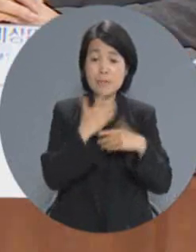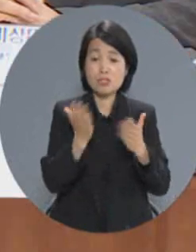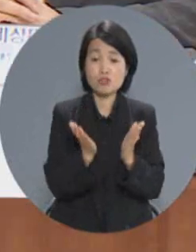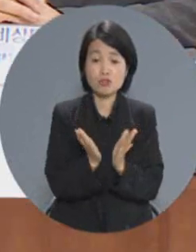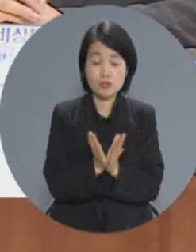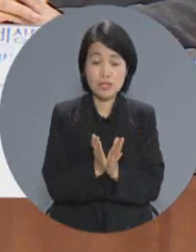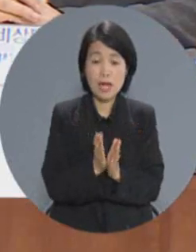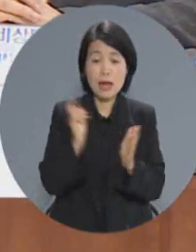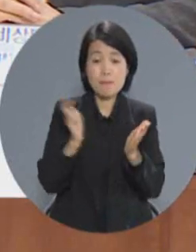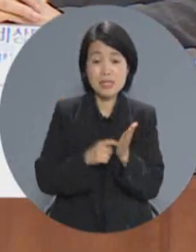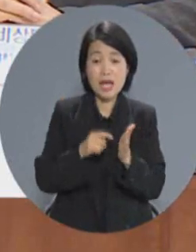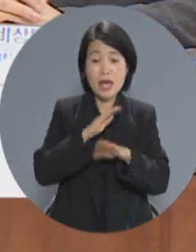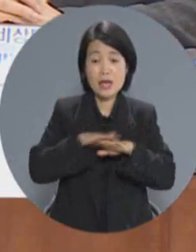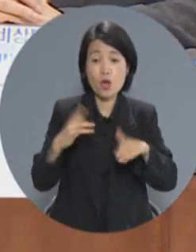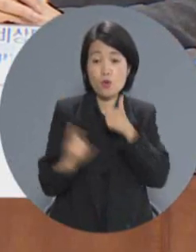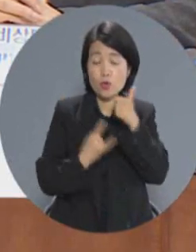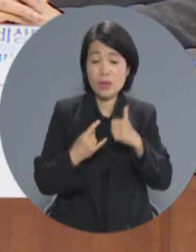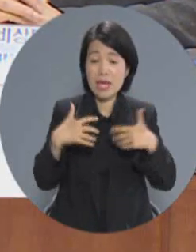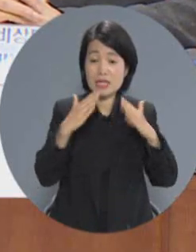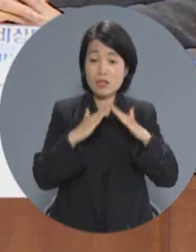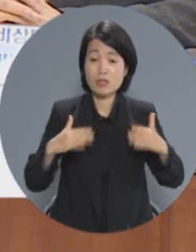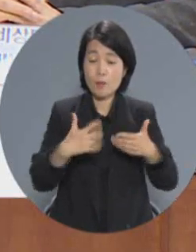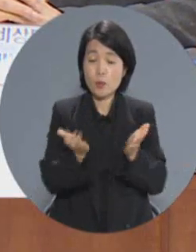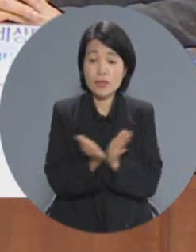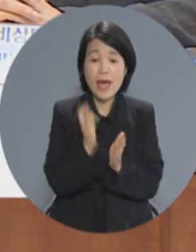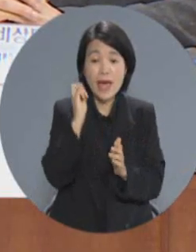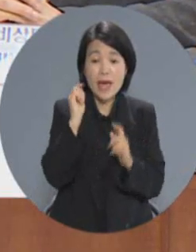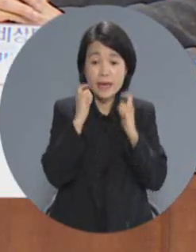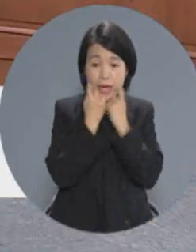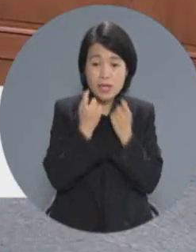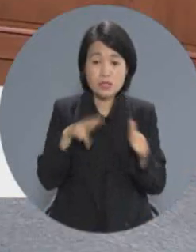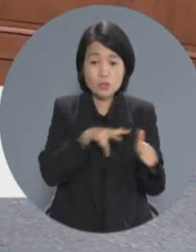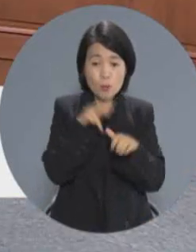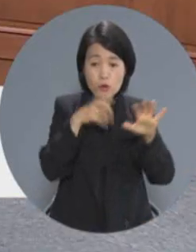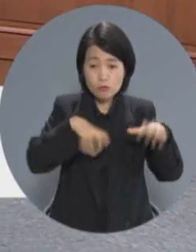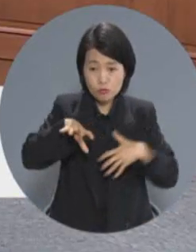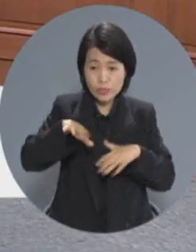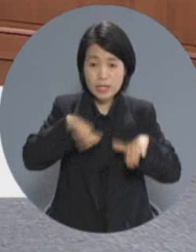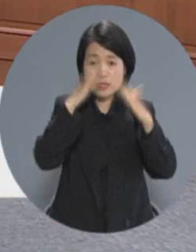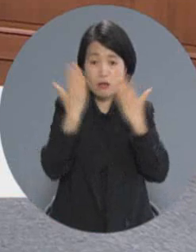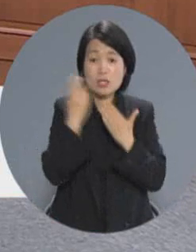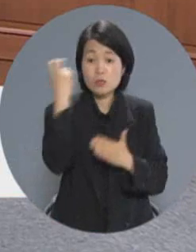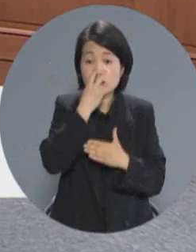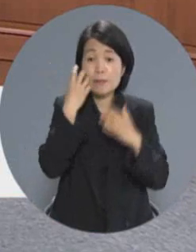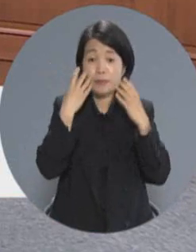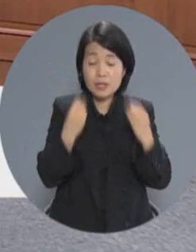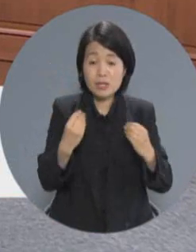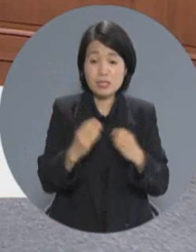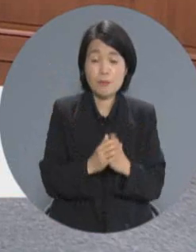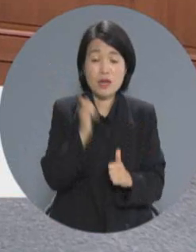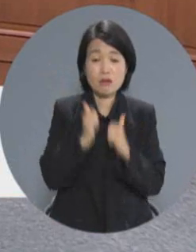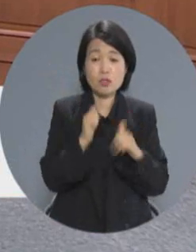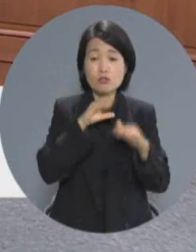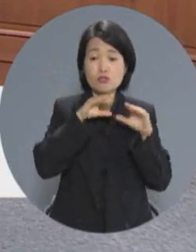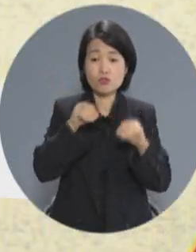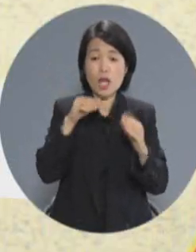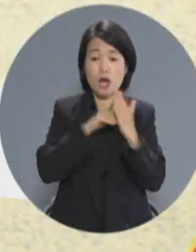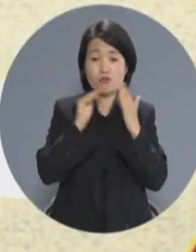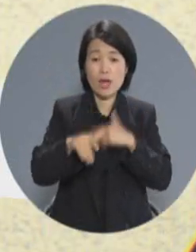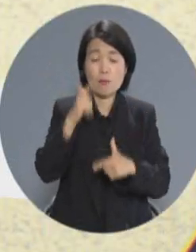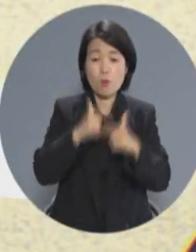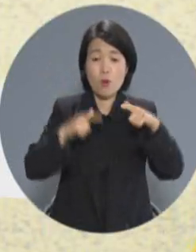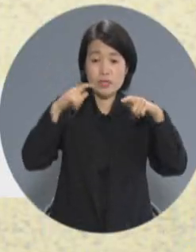더불어민주당 비상대책위원회는 전남도당의 당원 개인정보 유출 사건 전반을 조사했으며 경선을 중단한 뒤 목포